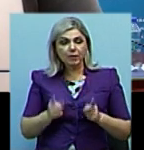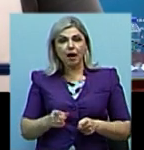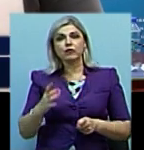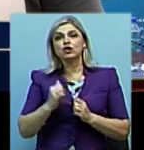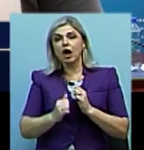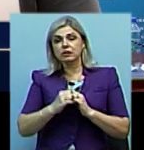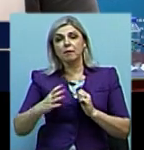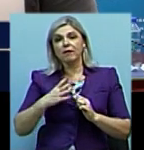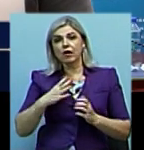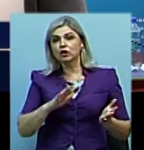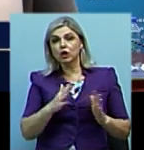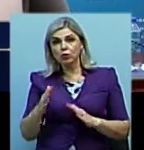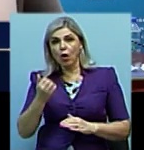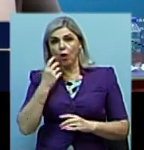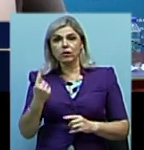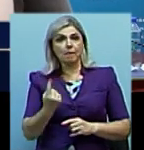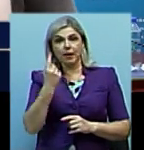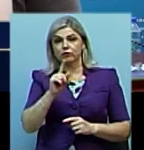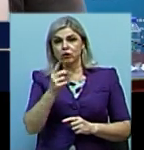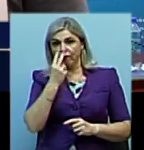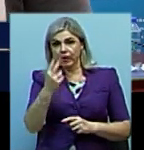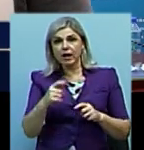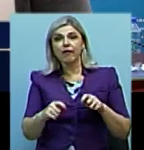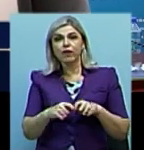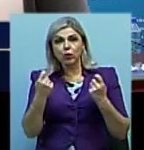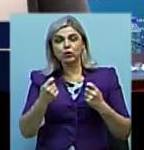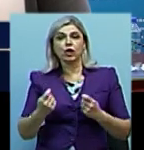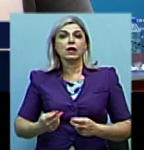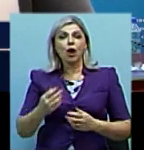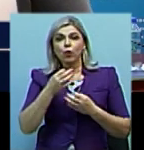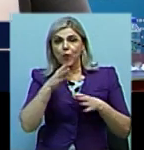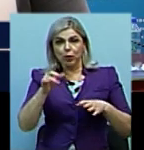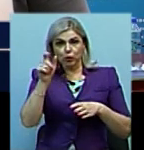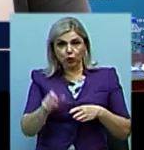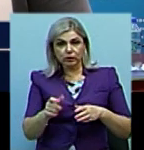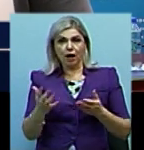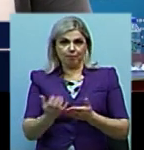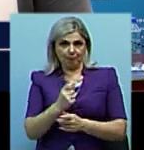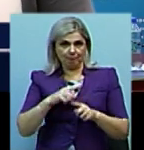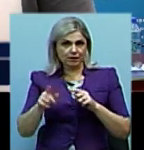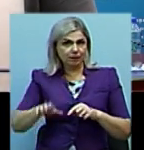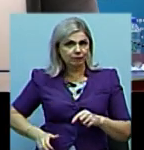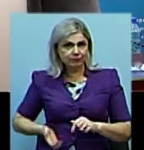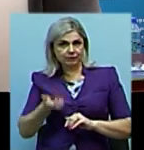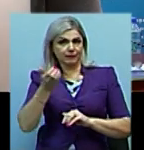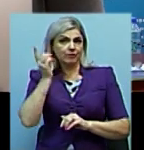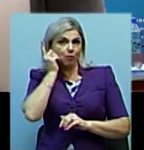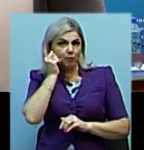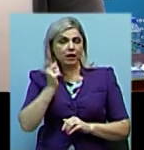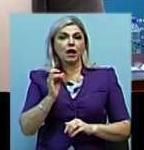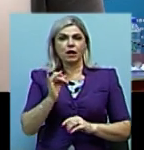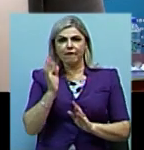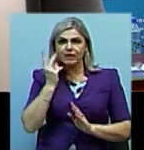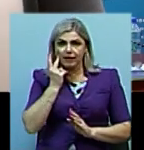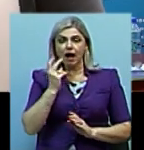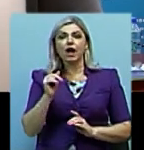бувають ситуації, що перше, коли ми бачимо якесь правопорушення, перше, що робить будь-яка людина – дістає телефон. Одразу ж, завжди. Питання, що із цим